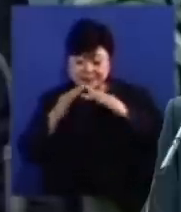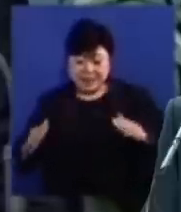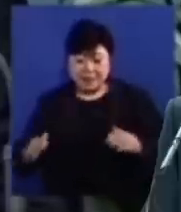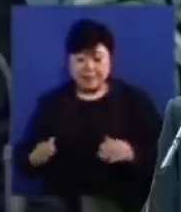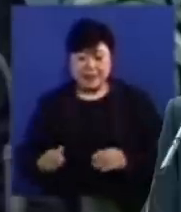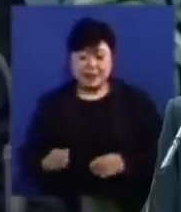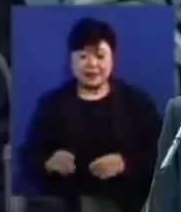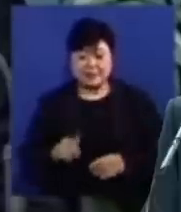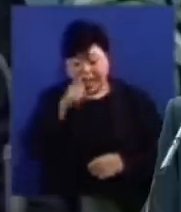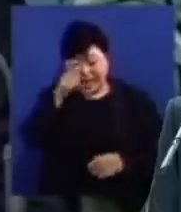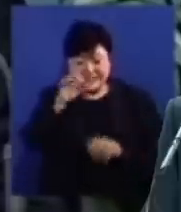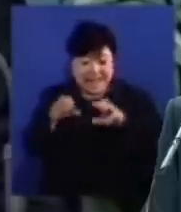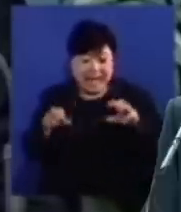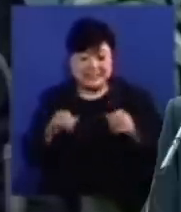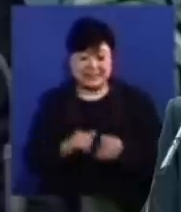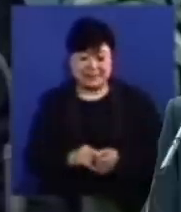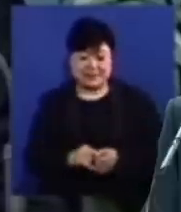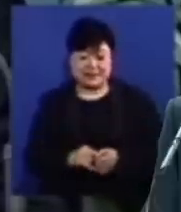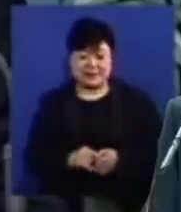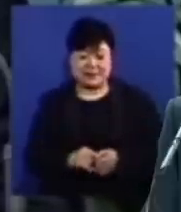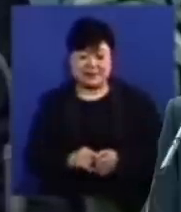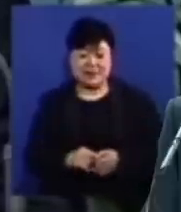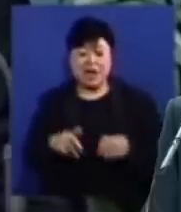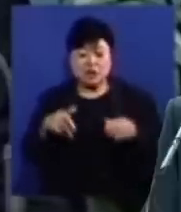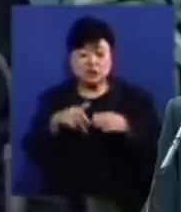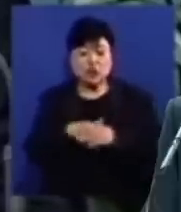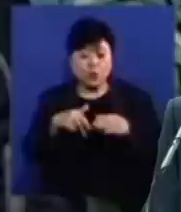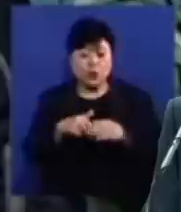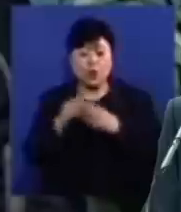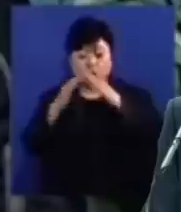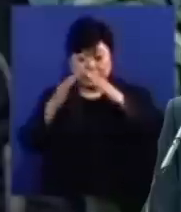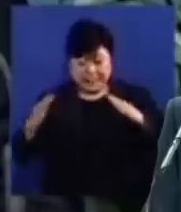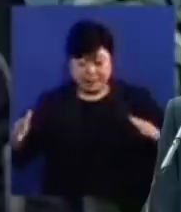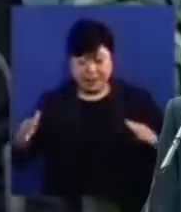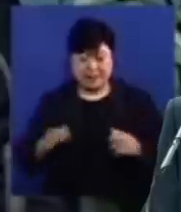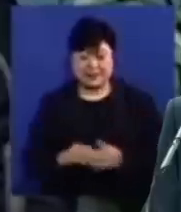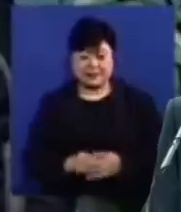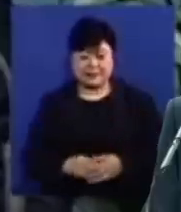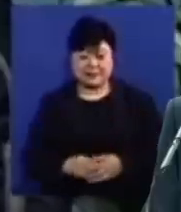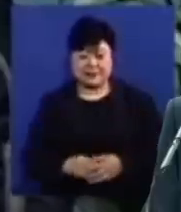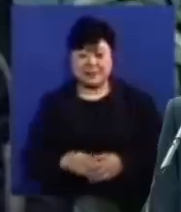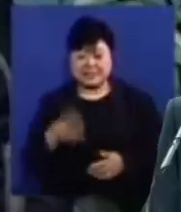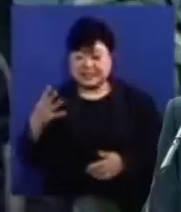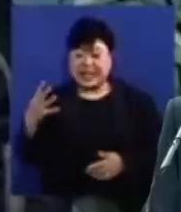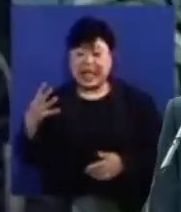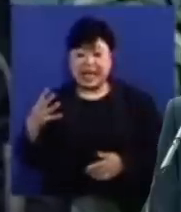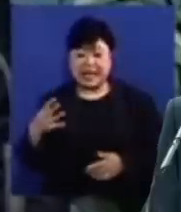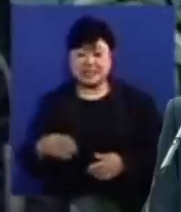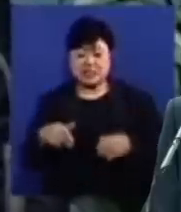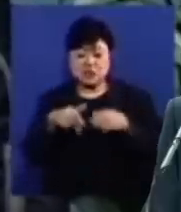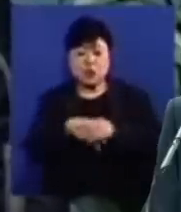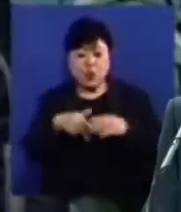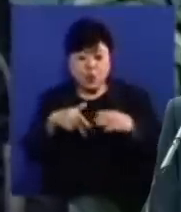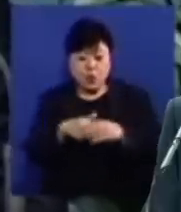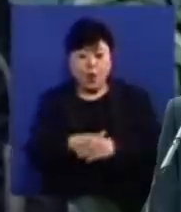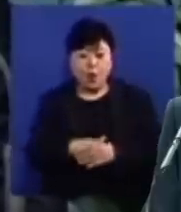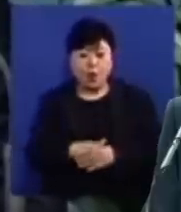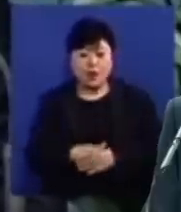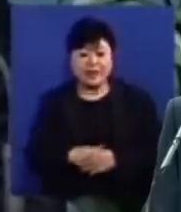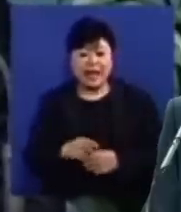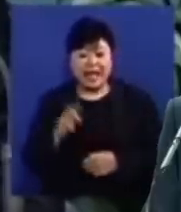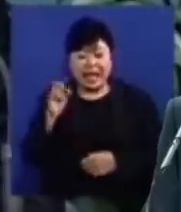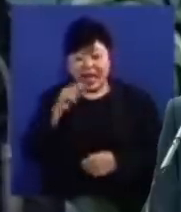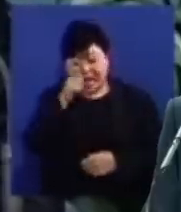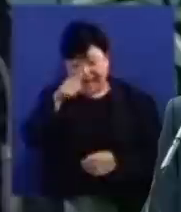사람은 샘의 족속입니다. 장막에는 종교입니다. 모든 4대 종교가 다 아시아에서 나왔습니다. 기독교, 불교, 유교,